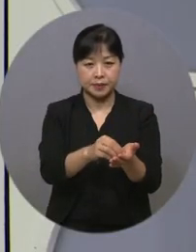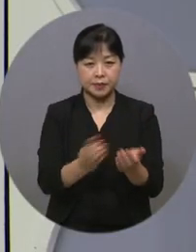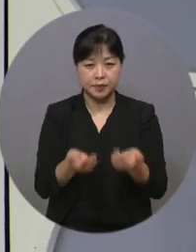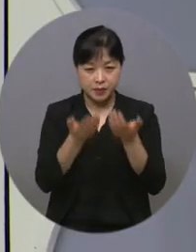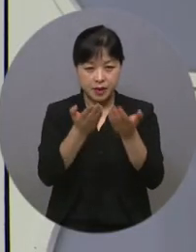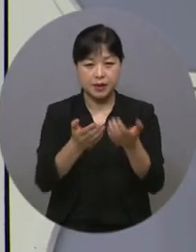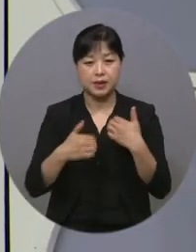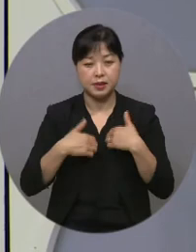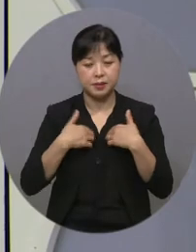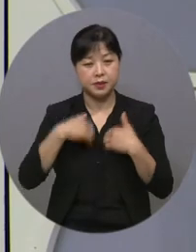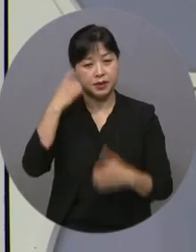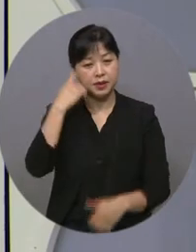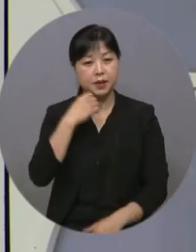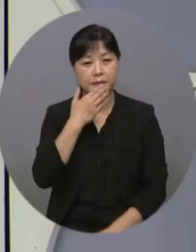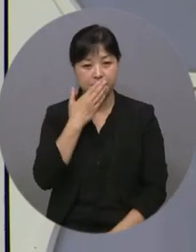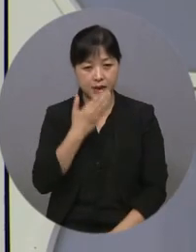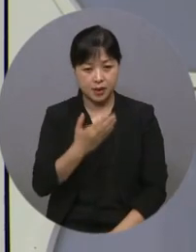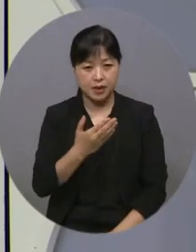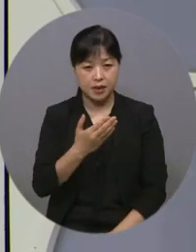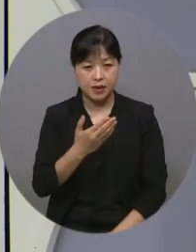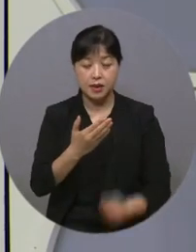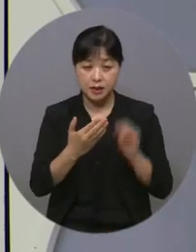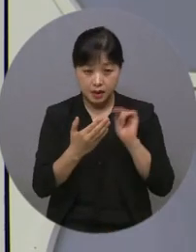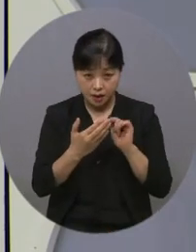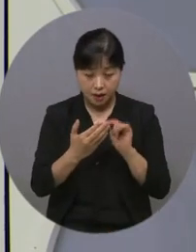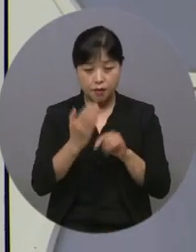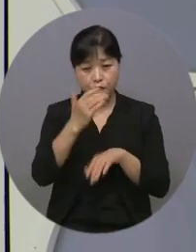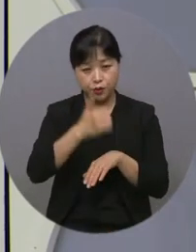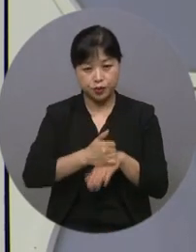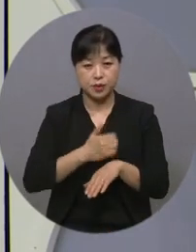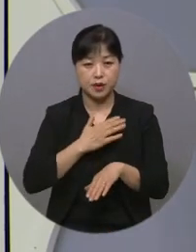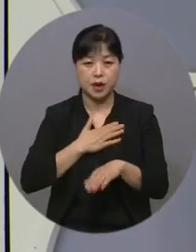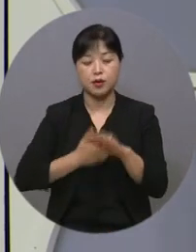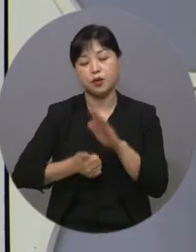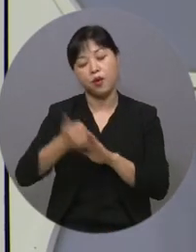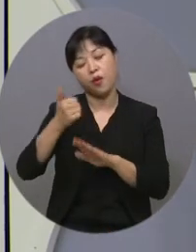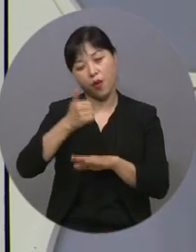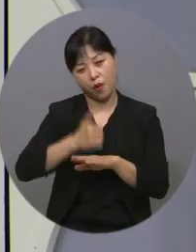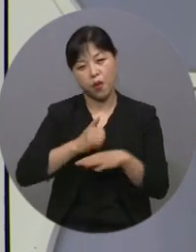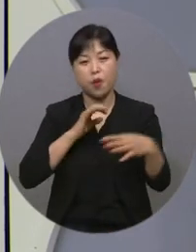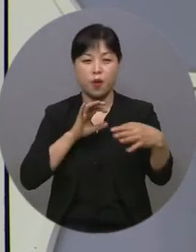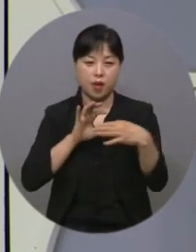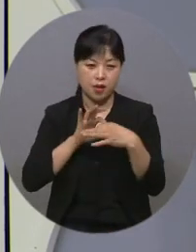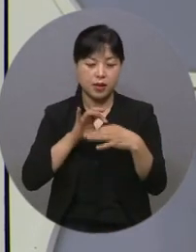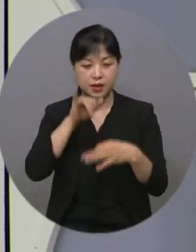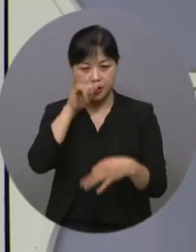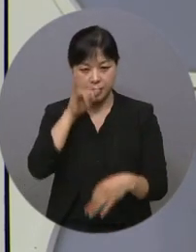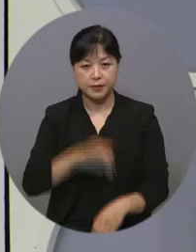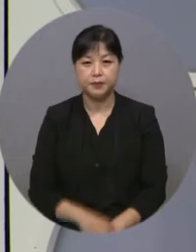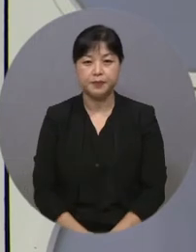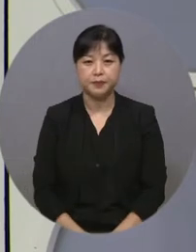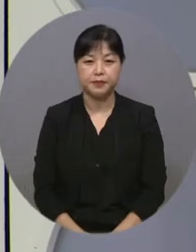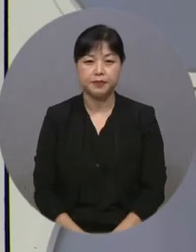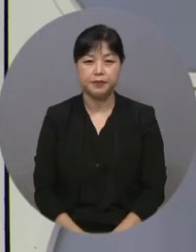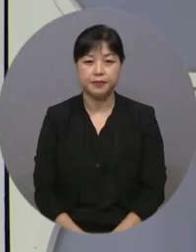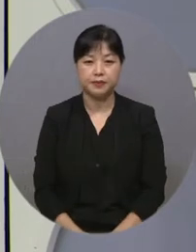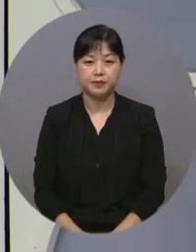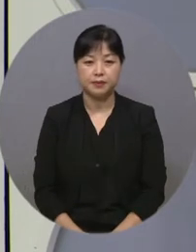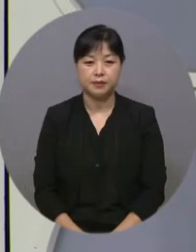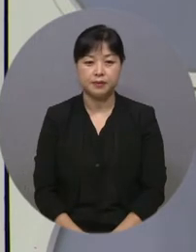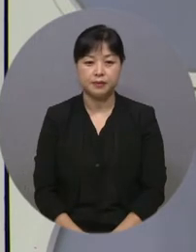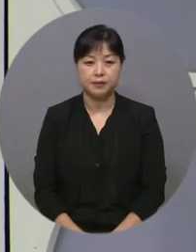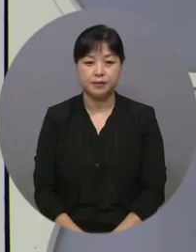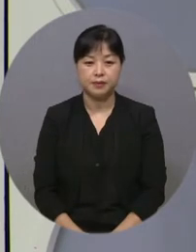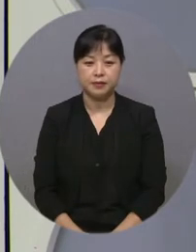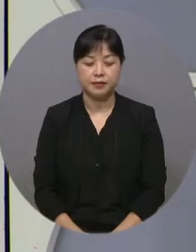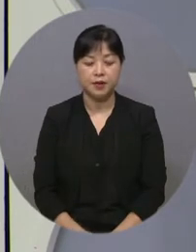봉사의 기쁨을 느끼게 되고 그것은 결국은 나의 성공을 불러온다는 것이죠. 그런 데 대한